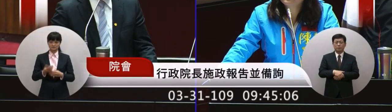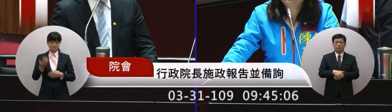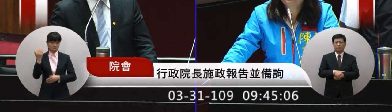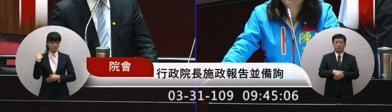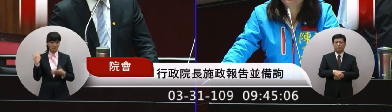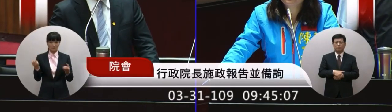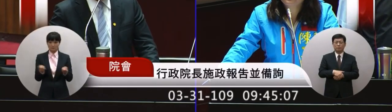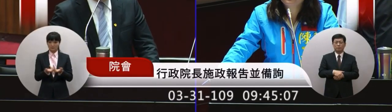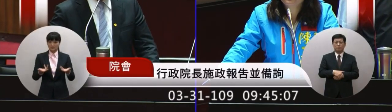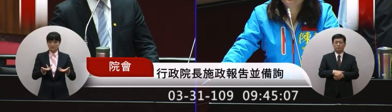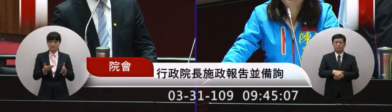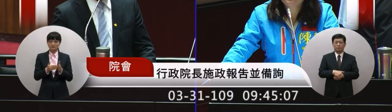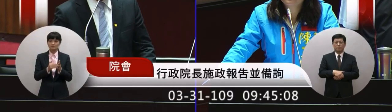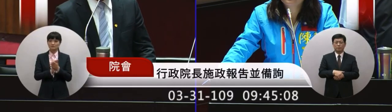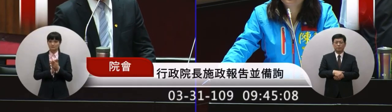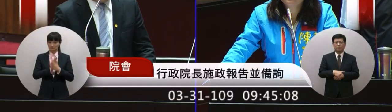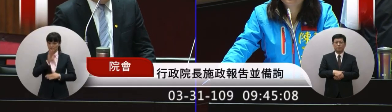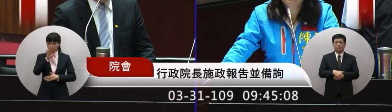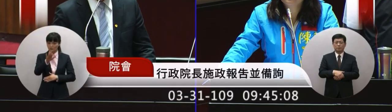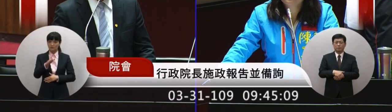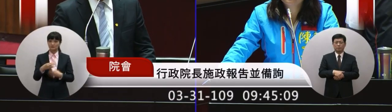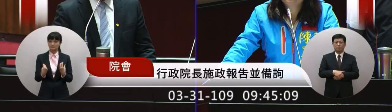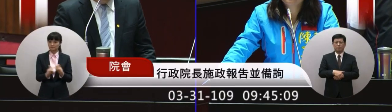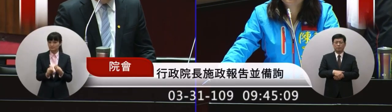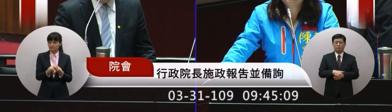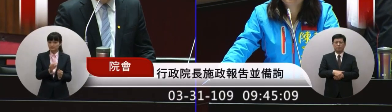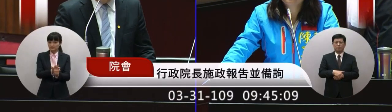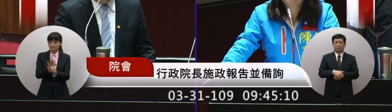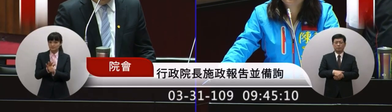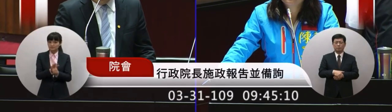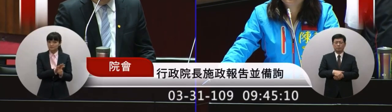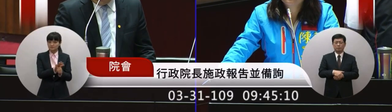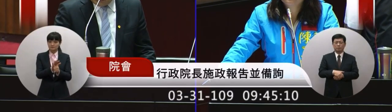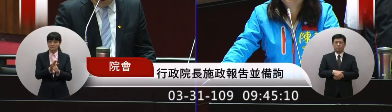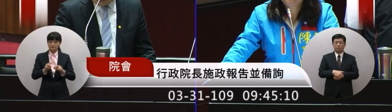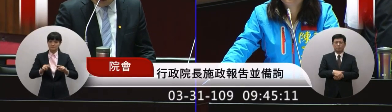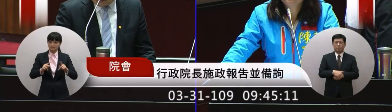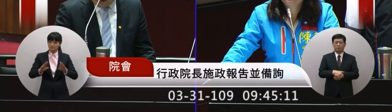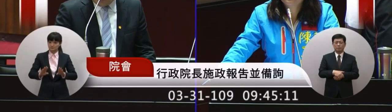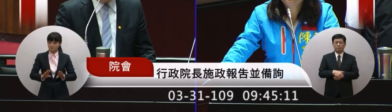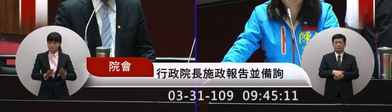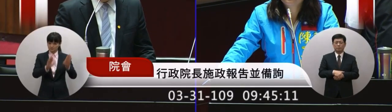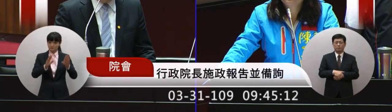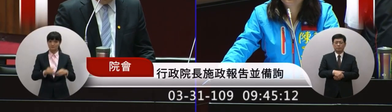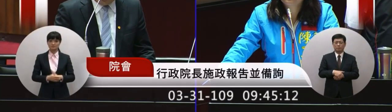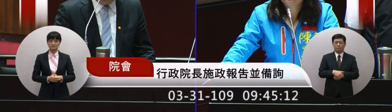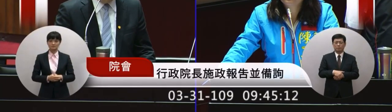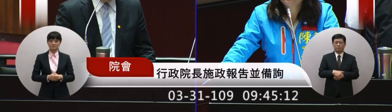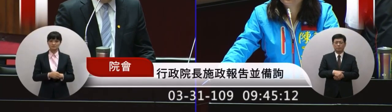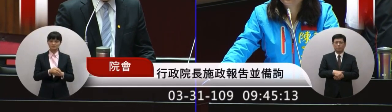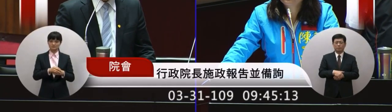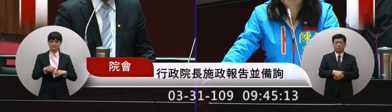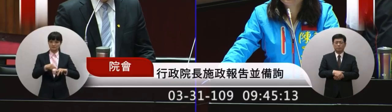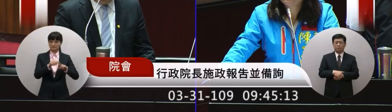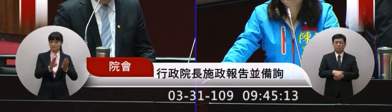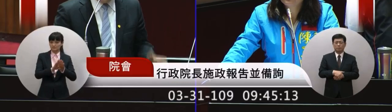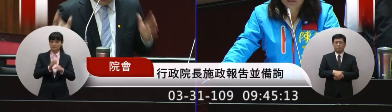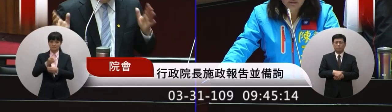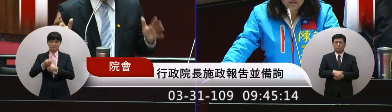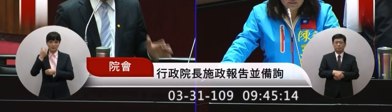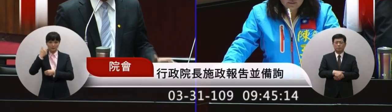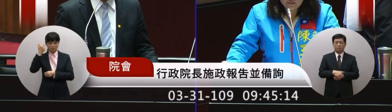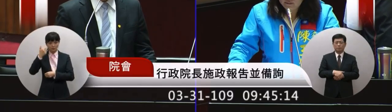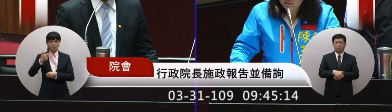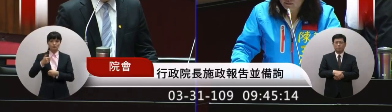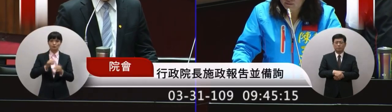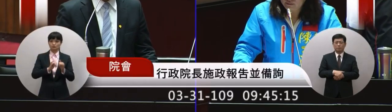在应该要怎么样子才能做得好？确实，对于同样在金门马祖的国人同胞，都是一